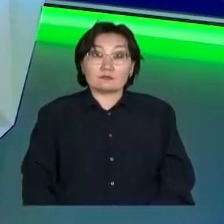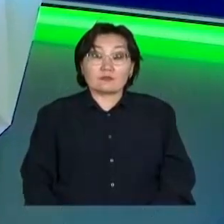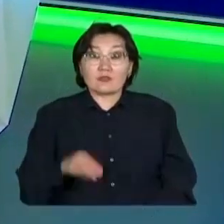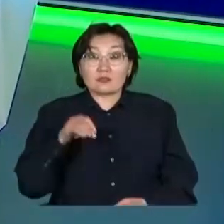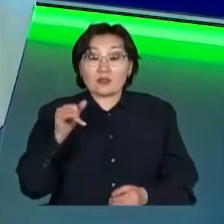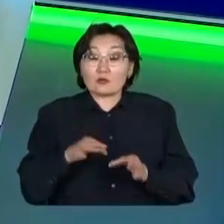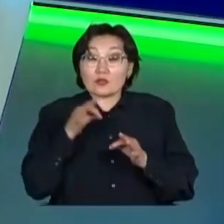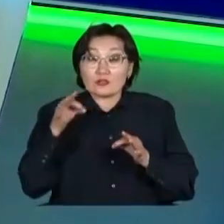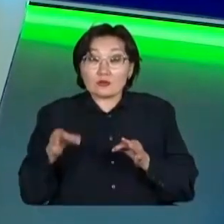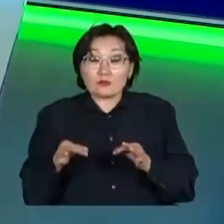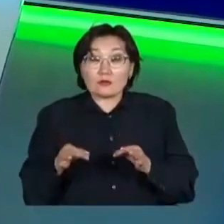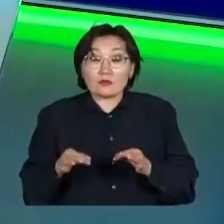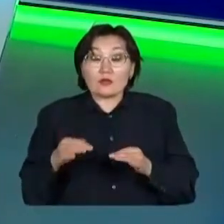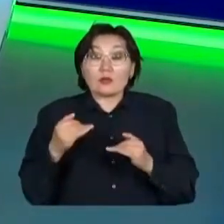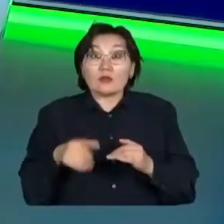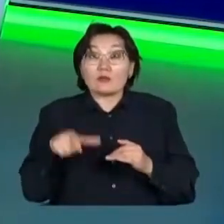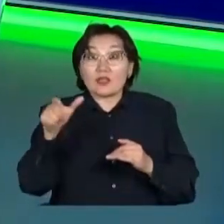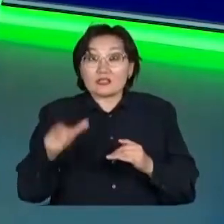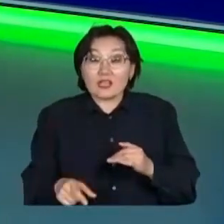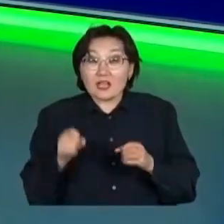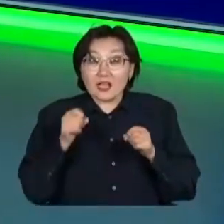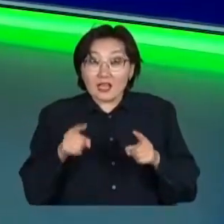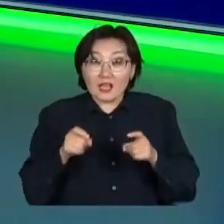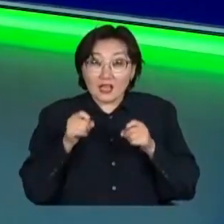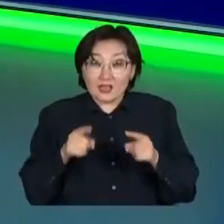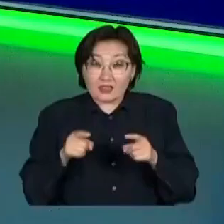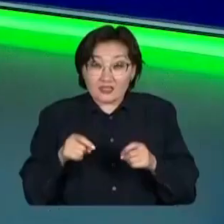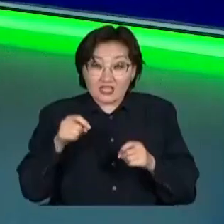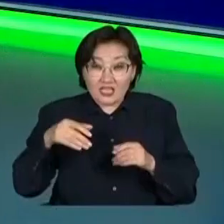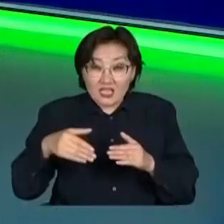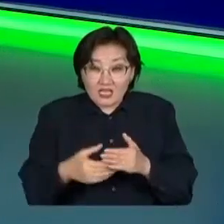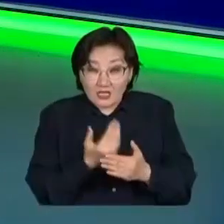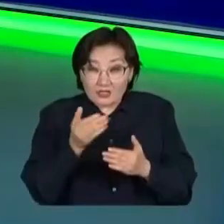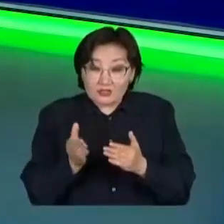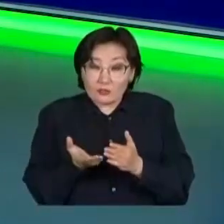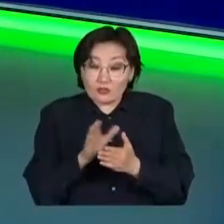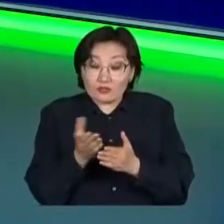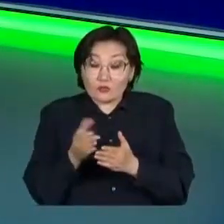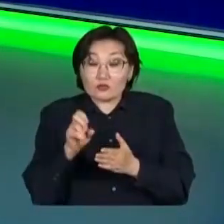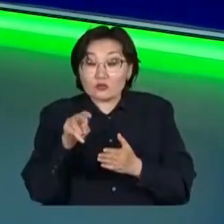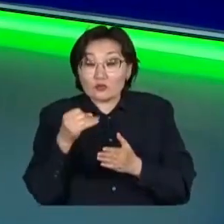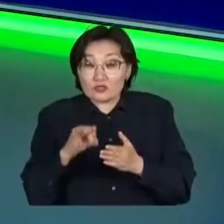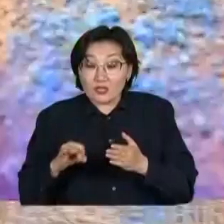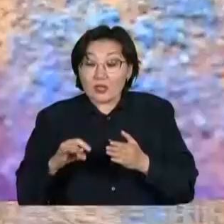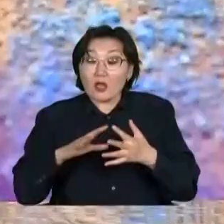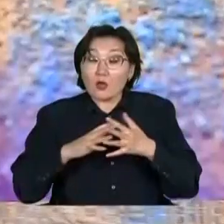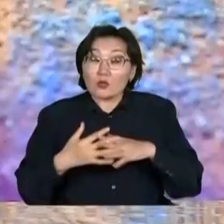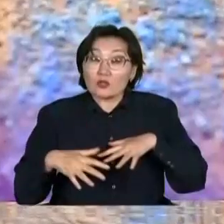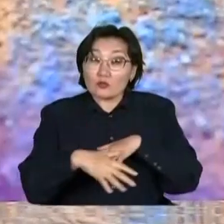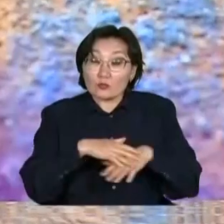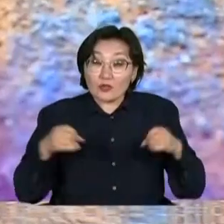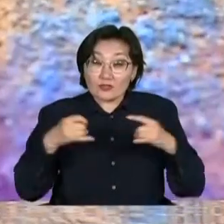Жетісу облысында бәз біреулер алтын кенін жаппай қазып жатыр. Осылай деген Суықсай ауылының тұрғындары арнамызға